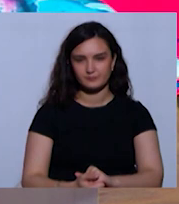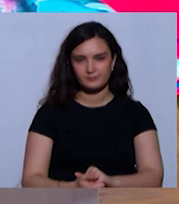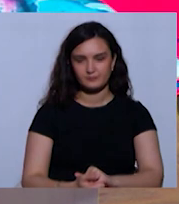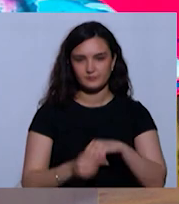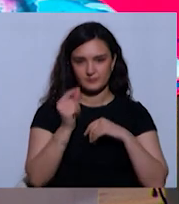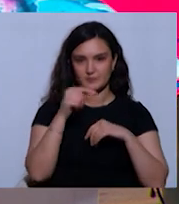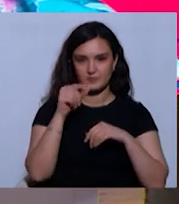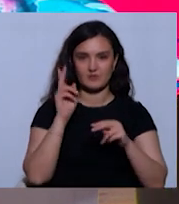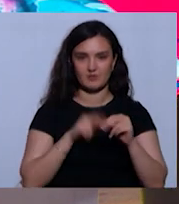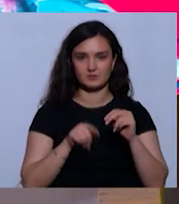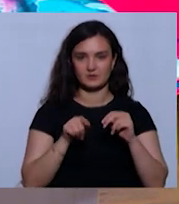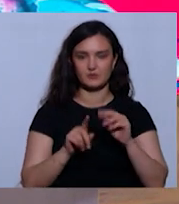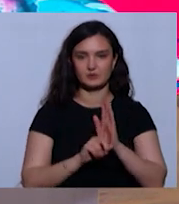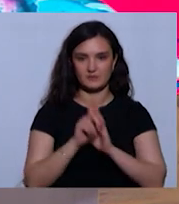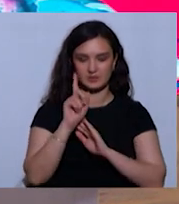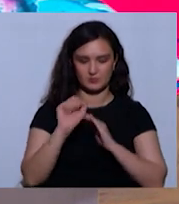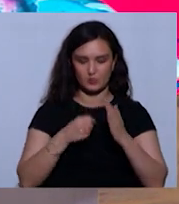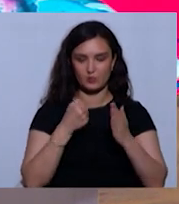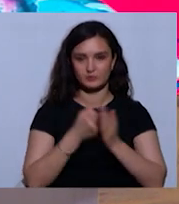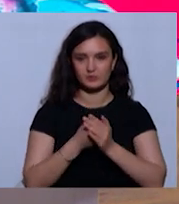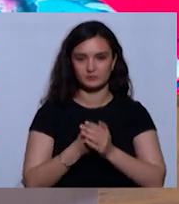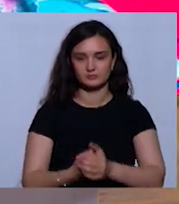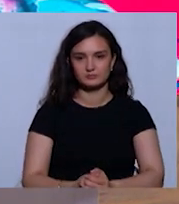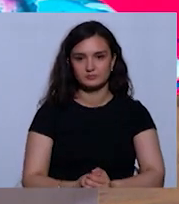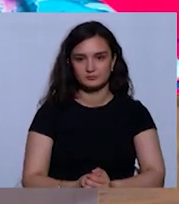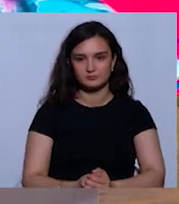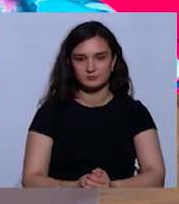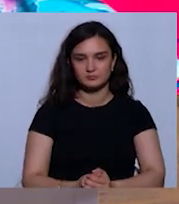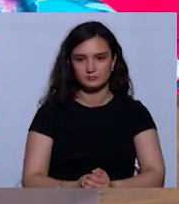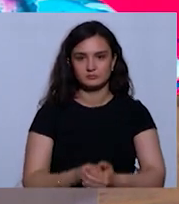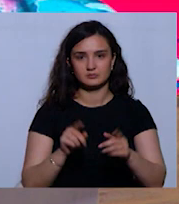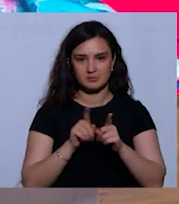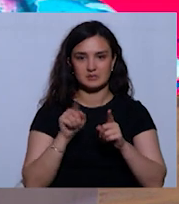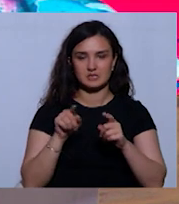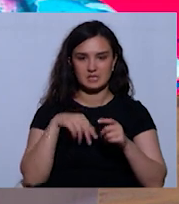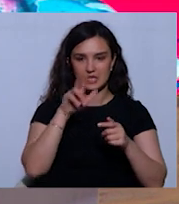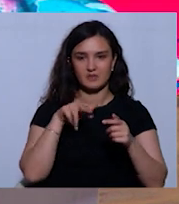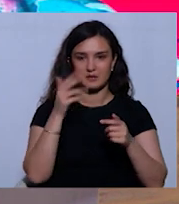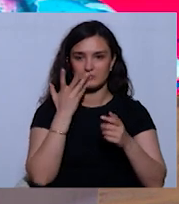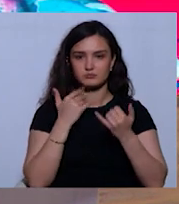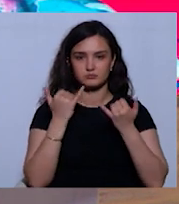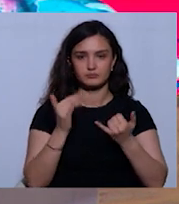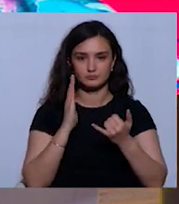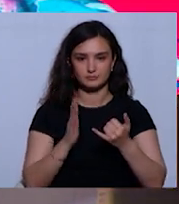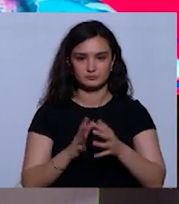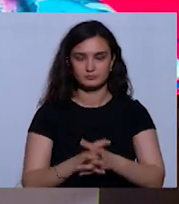ვეცდები, რომ დავამთავრო თავიდან ბოლომდე. მაგრამ ამასაც აკვარელით